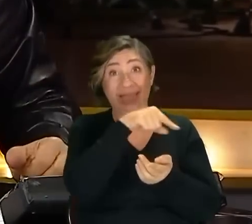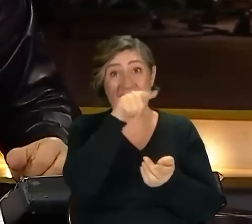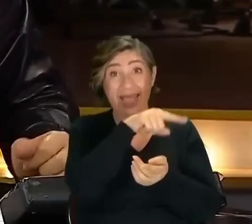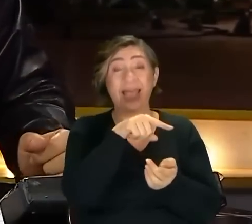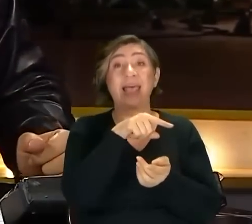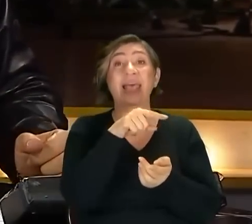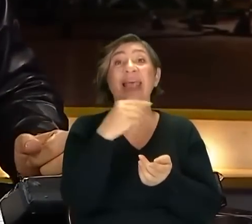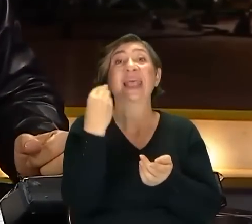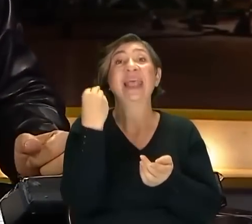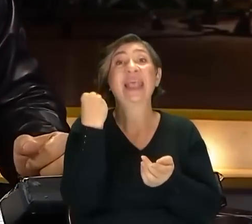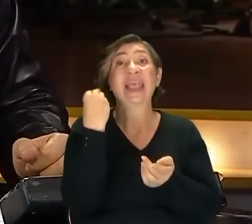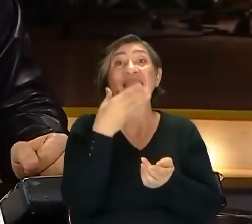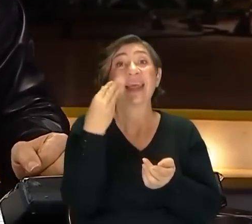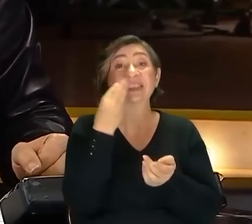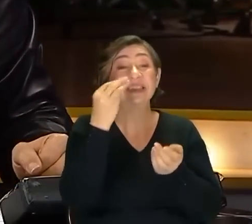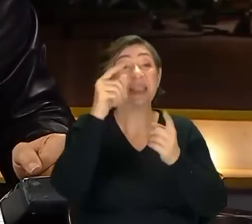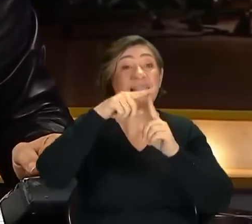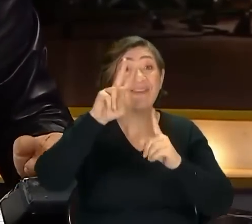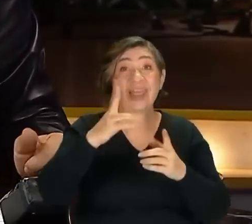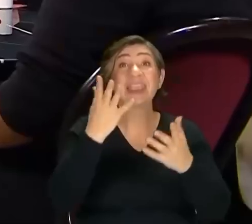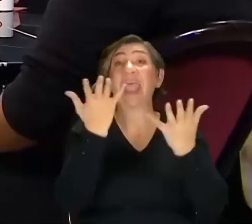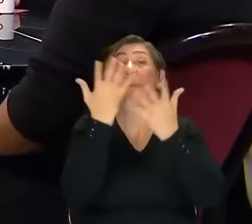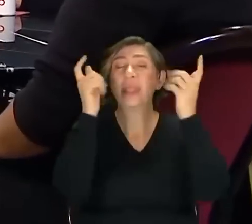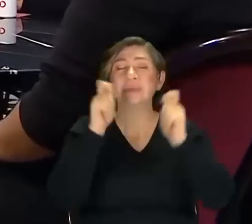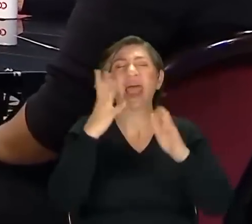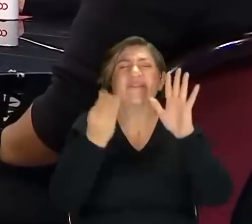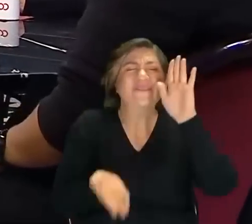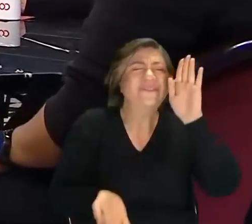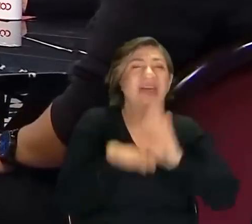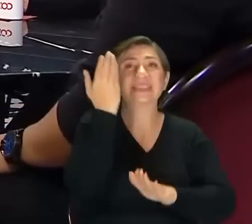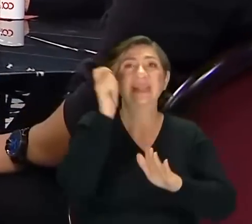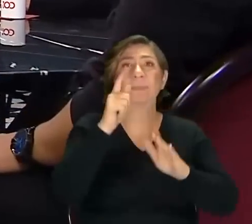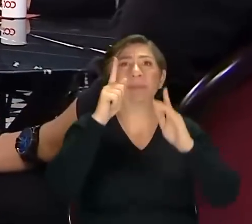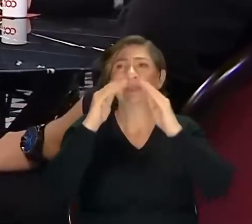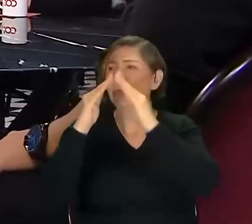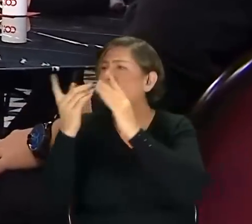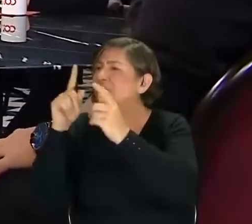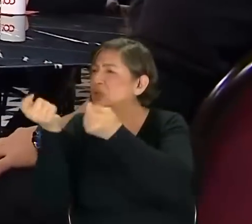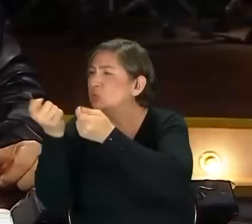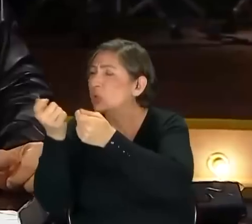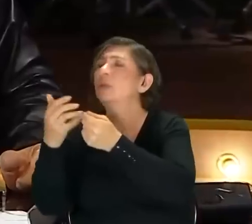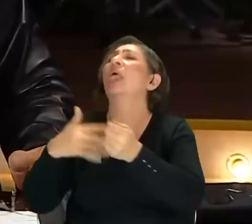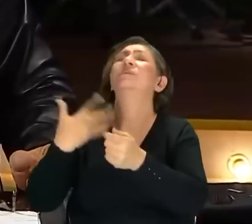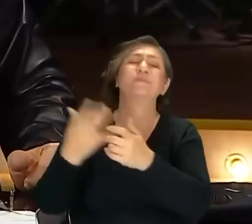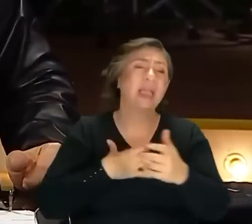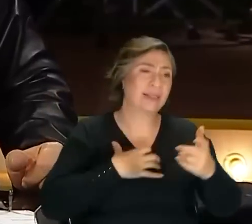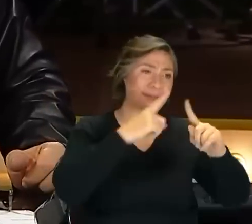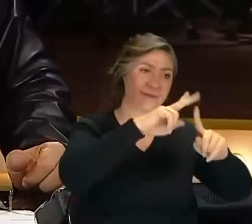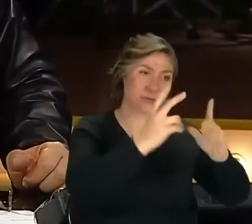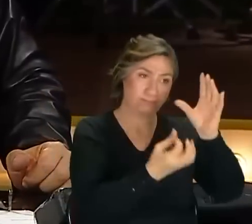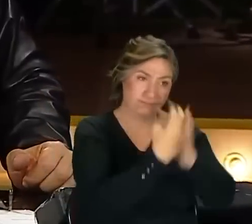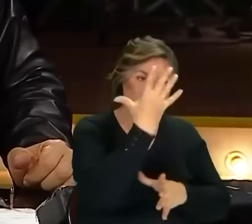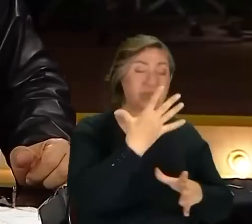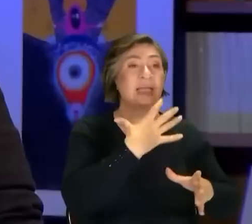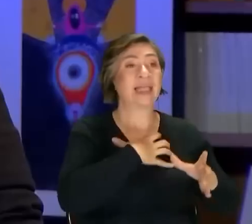yeni nesil insan, yeni nesil medya ne yapılabilirse en fazlasını yaptın. Bir çatının altındaydın, çıktın, kendi krallığını kurdun,